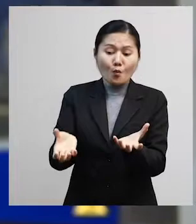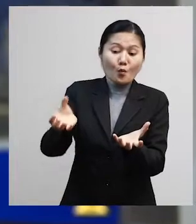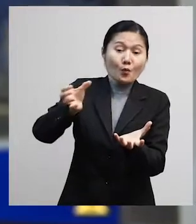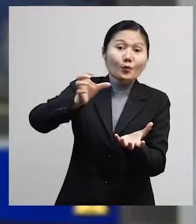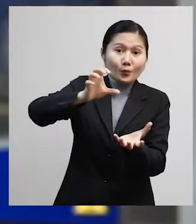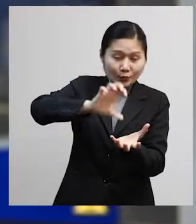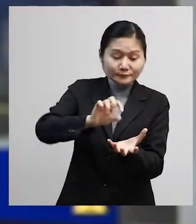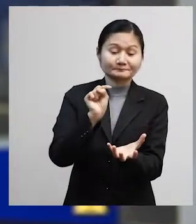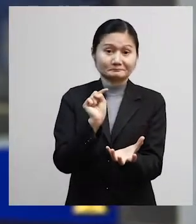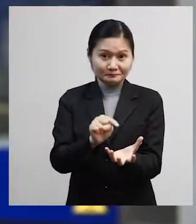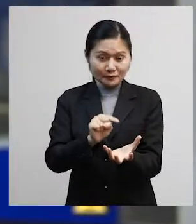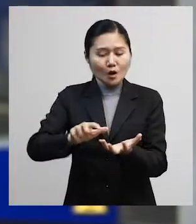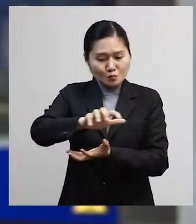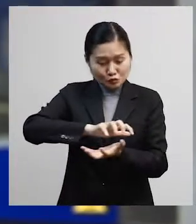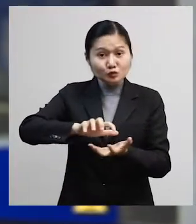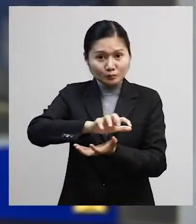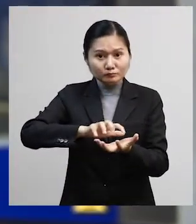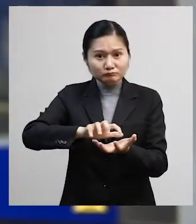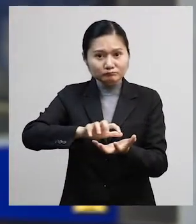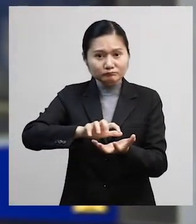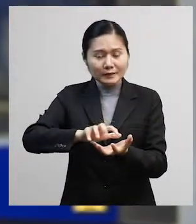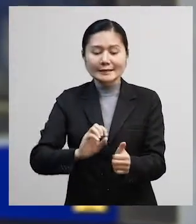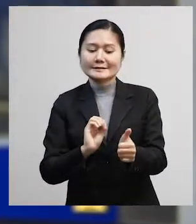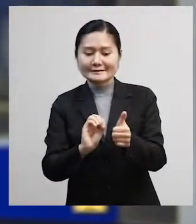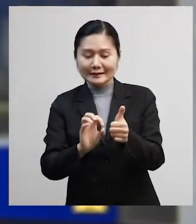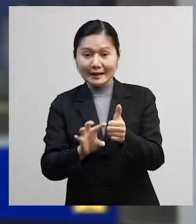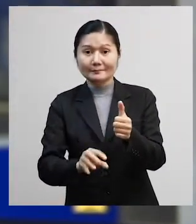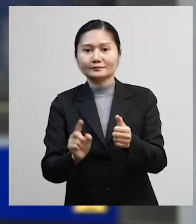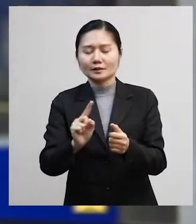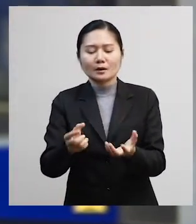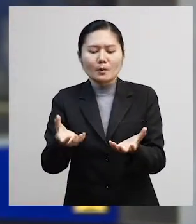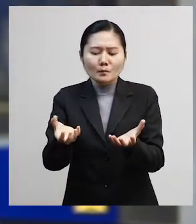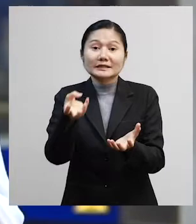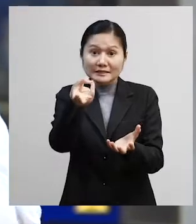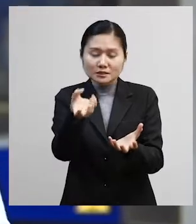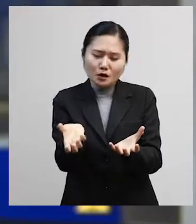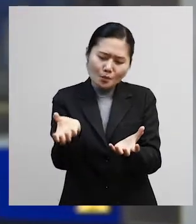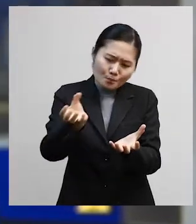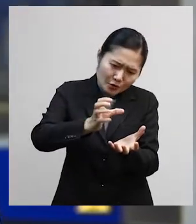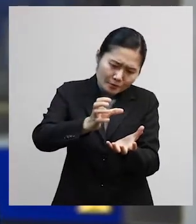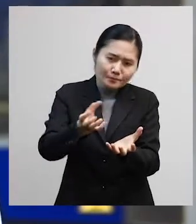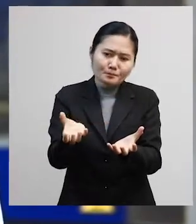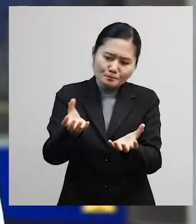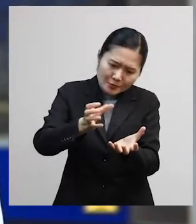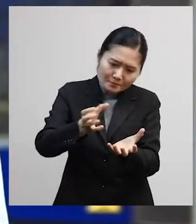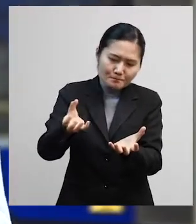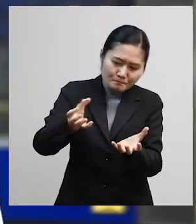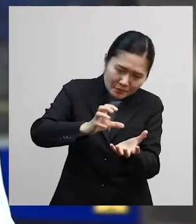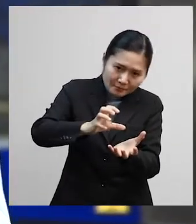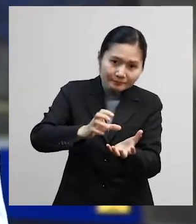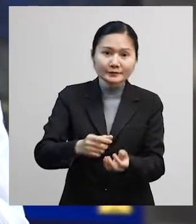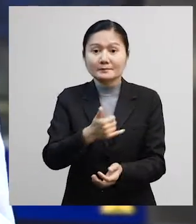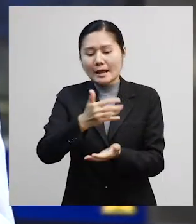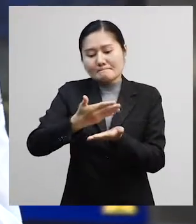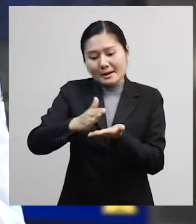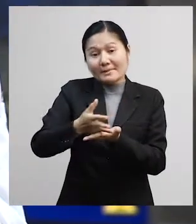ปในการตีผสมนะคะแนะนำให้ทยอยใส่นะคะจะเทเป็นสายเล็กๆต่อเนื่องก็ได้นะคะหรือว่า